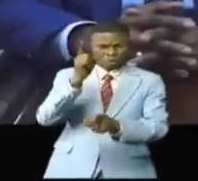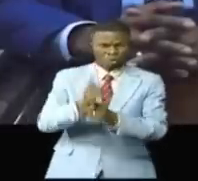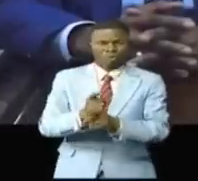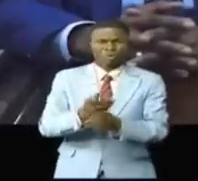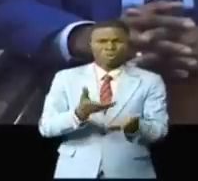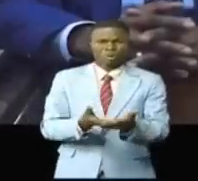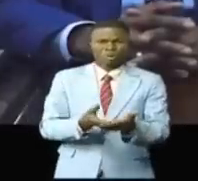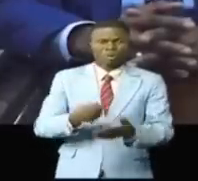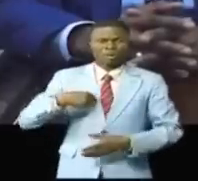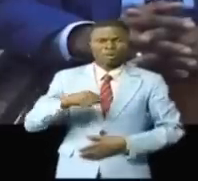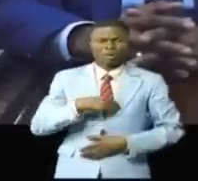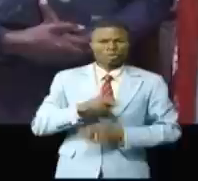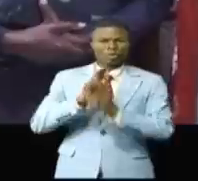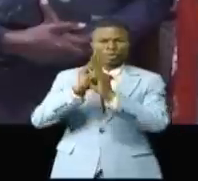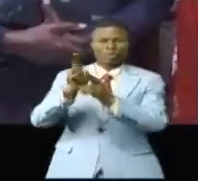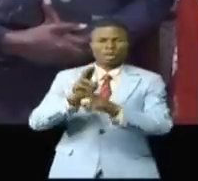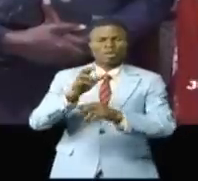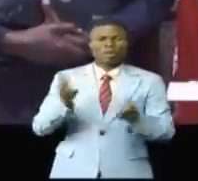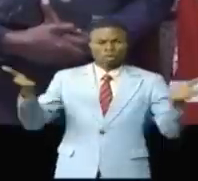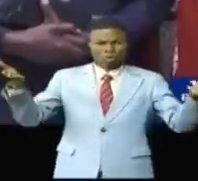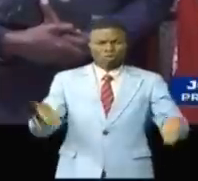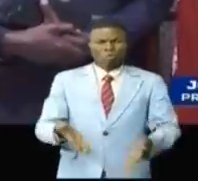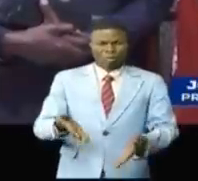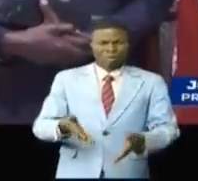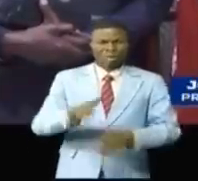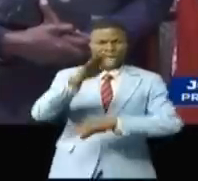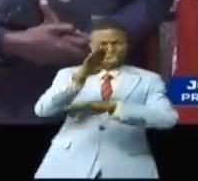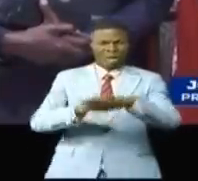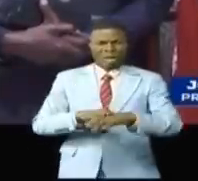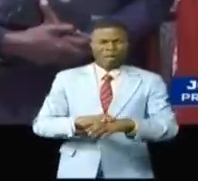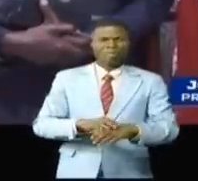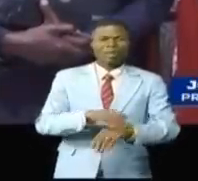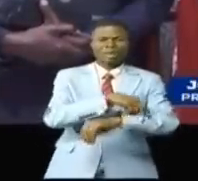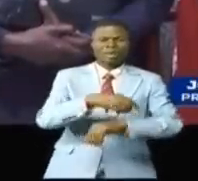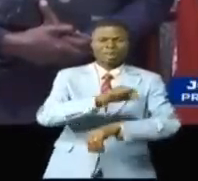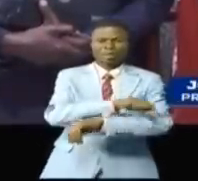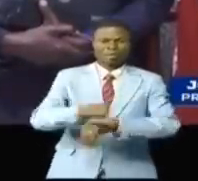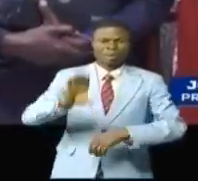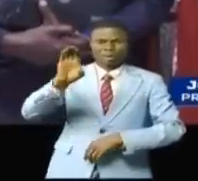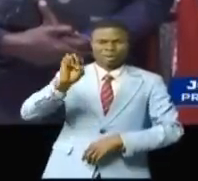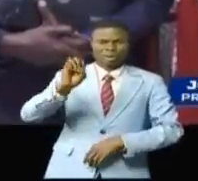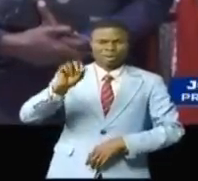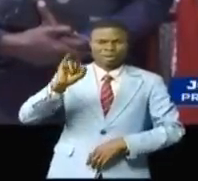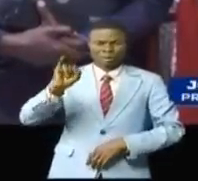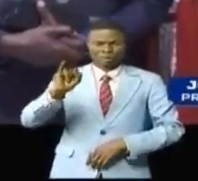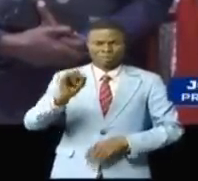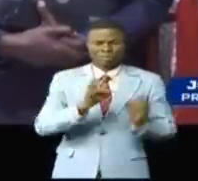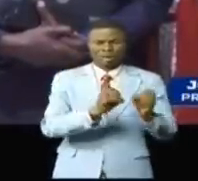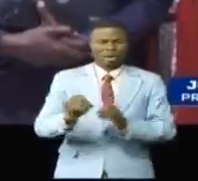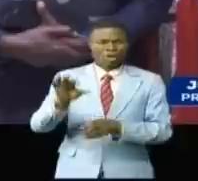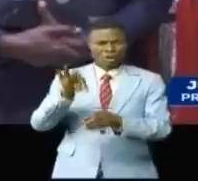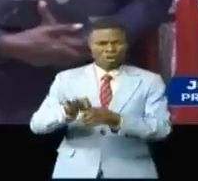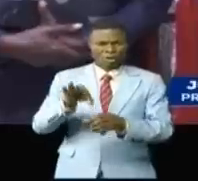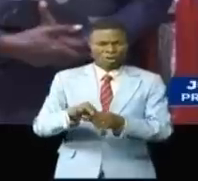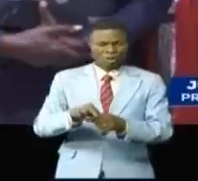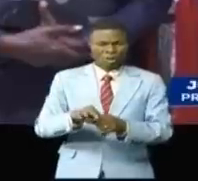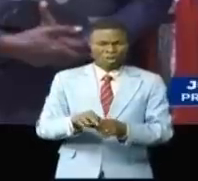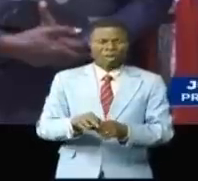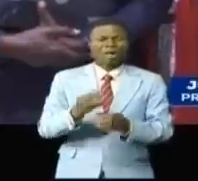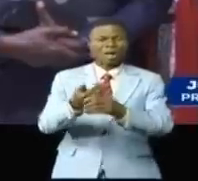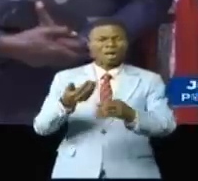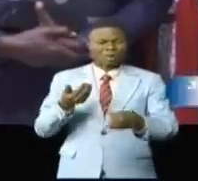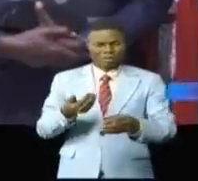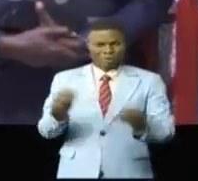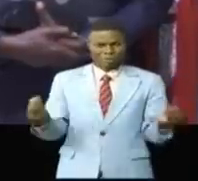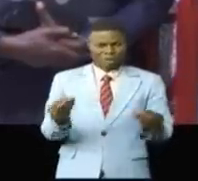Nous avons répondu à l'invitation de la CENI qui a entamé les processus électoraux et participatifs,